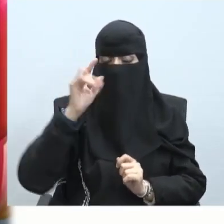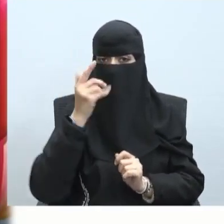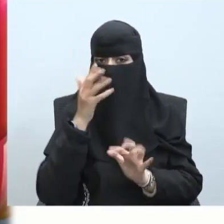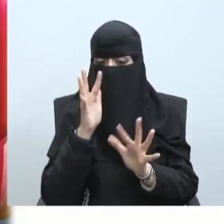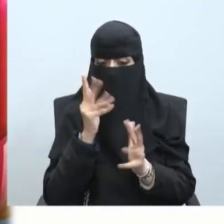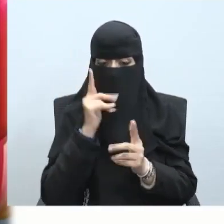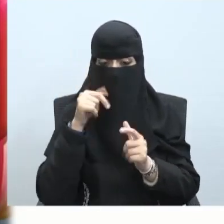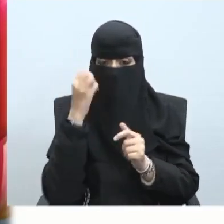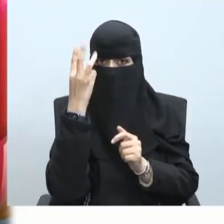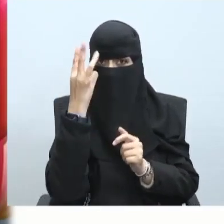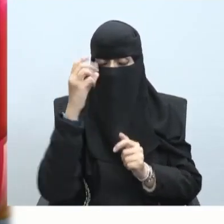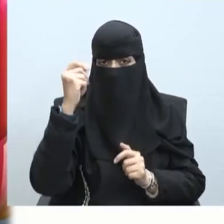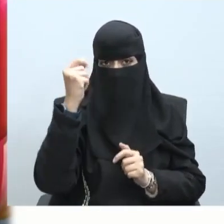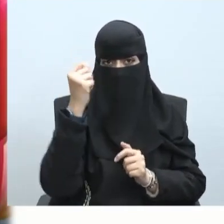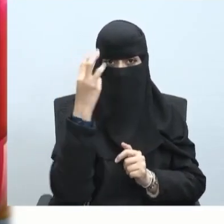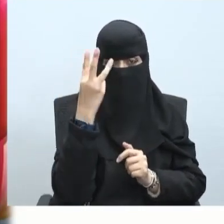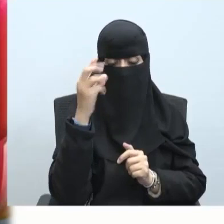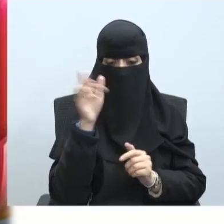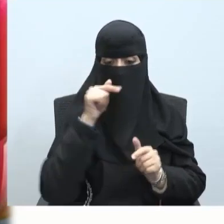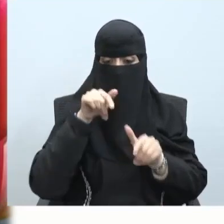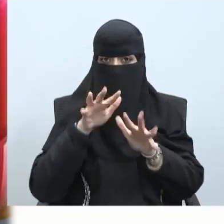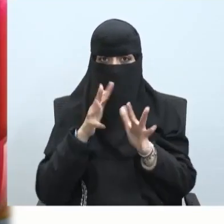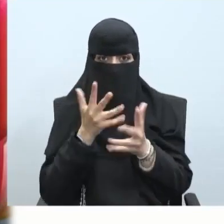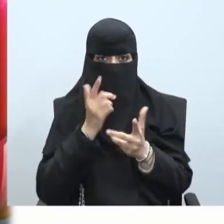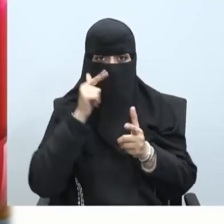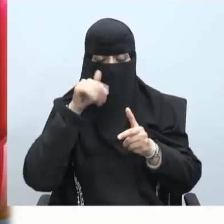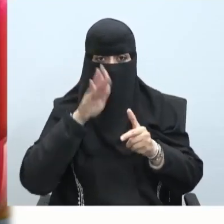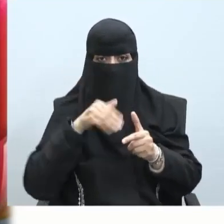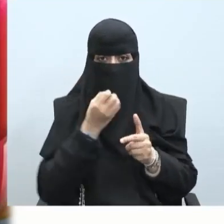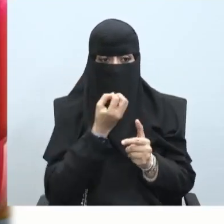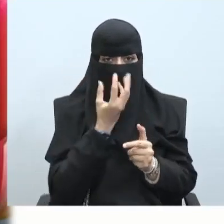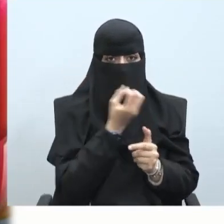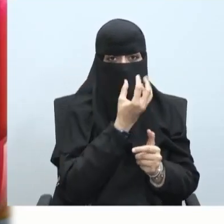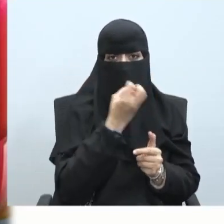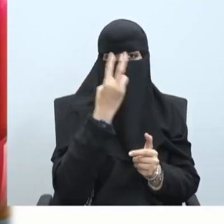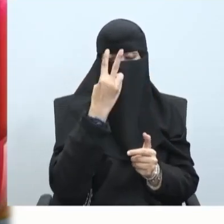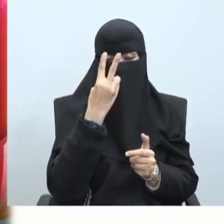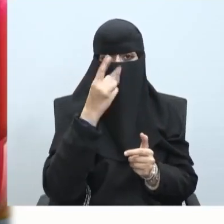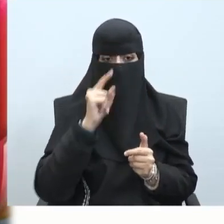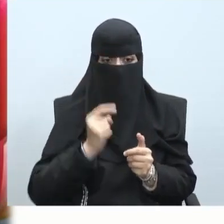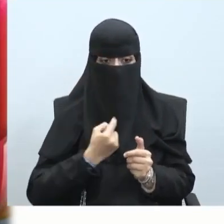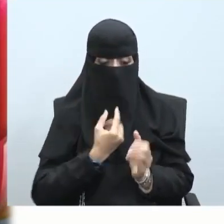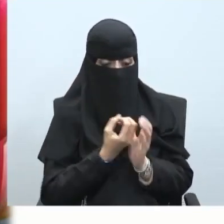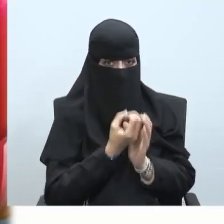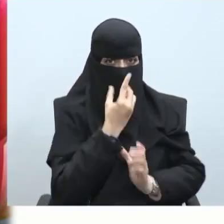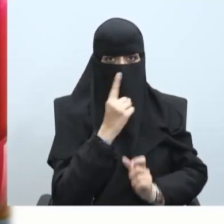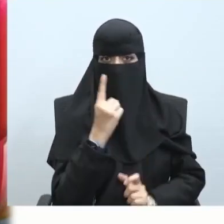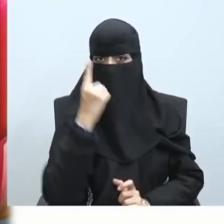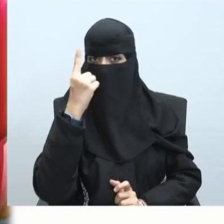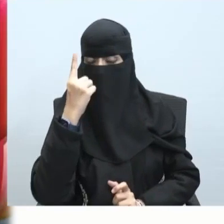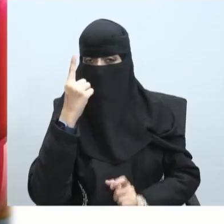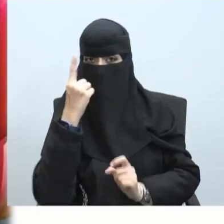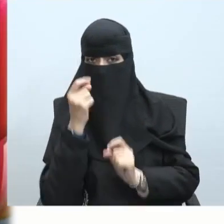الواحده ثلاث ريالات فما ثمن الزهرتين اذا نريد ثمن ماذا